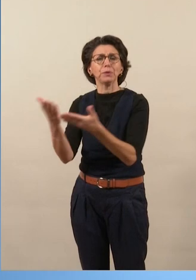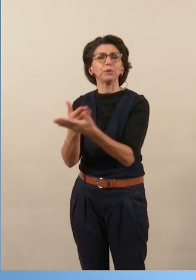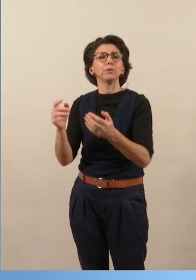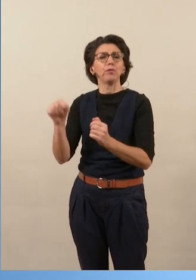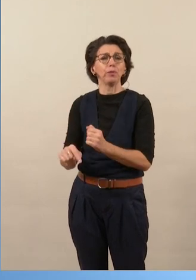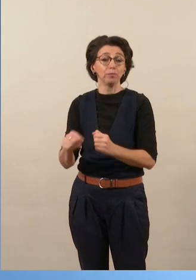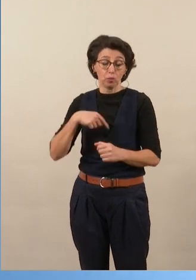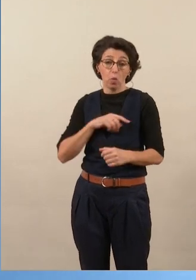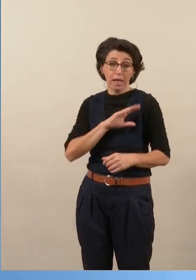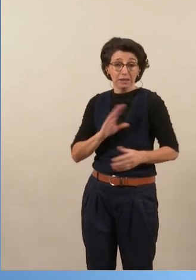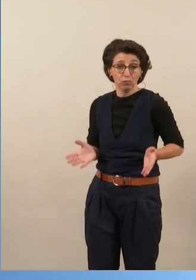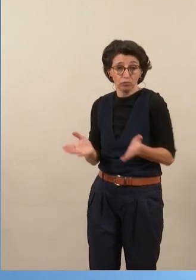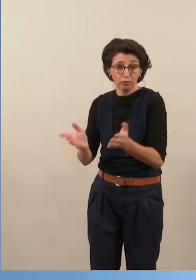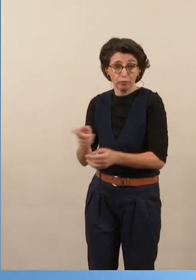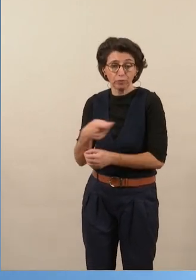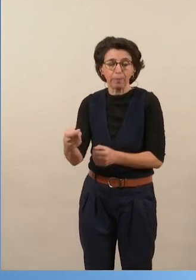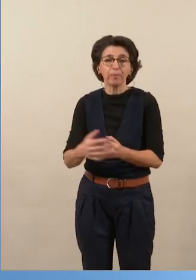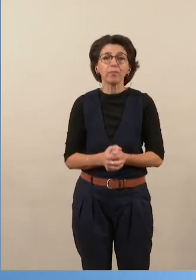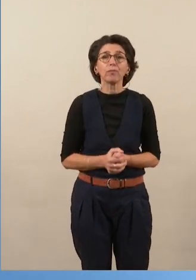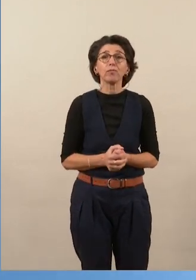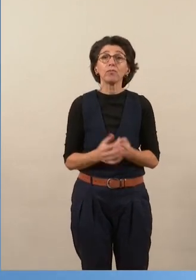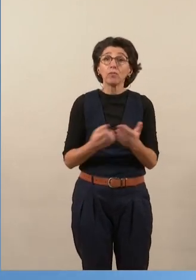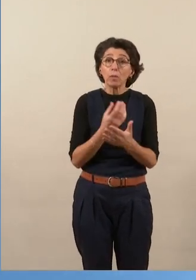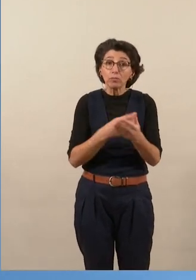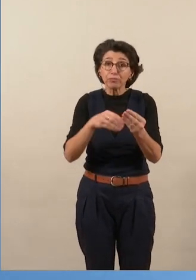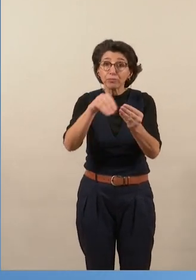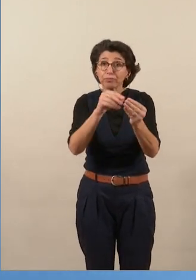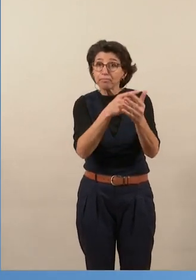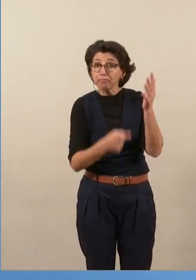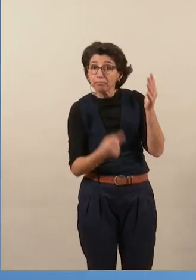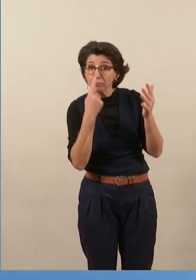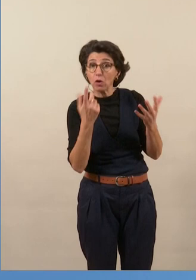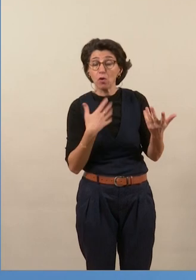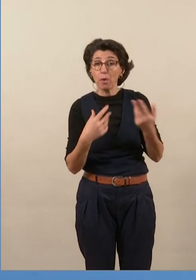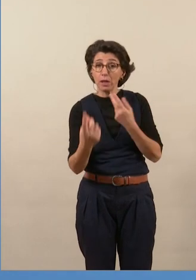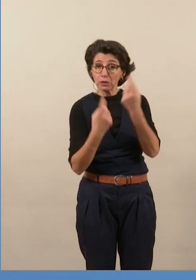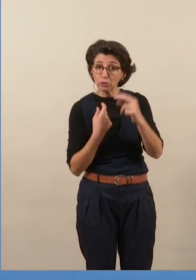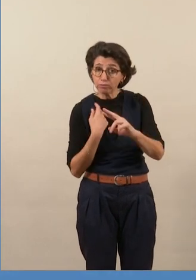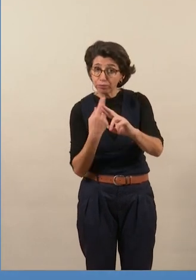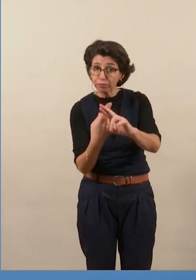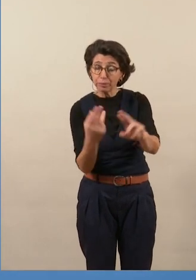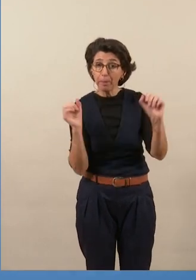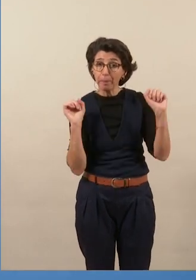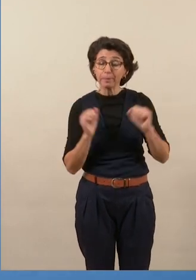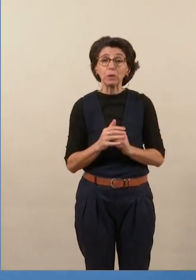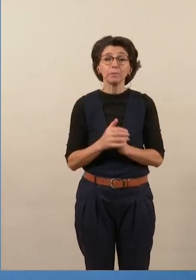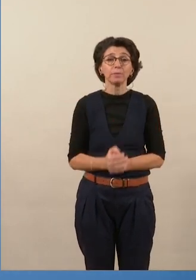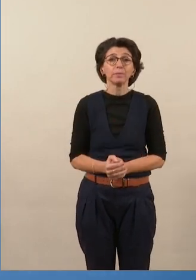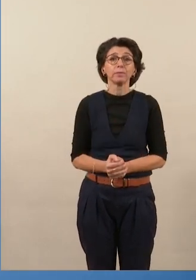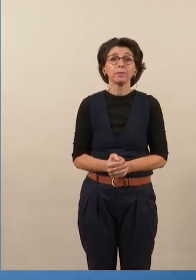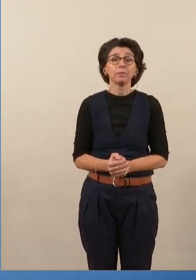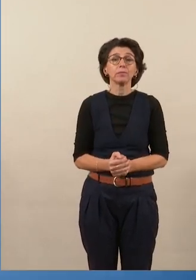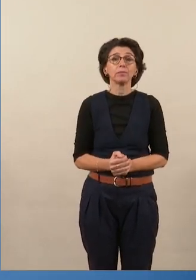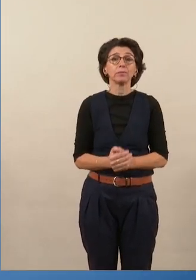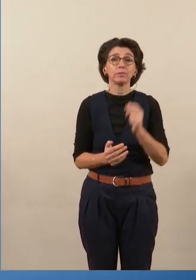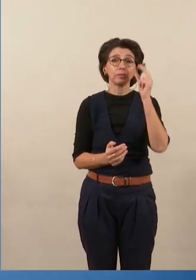nous essayons de faire voilà quelques éléments qui j'espère répondre à vos questions et que je souhaite